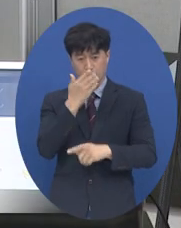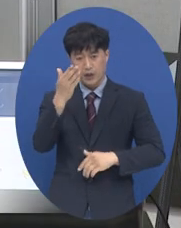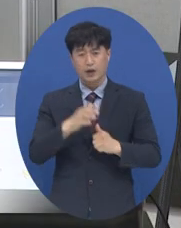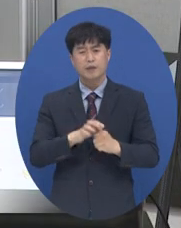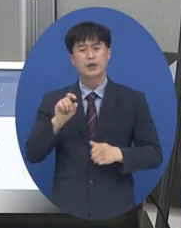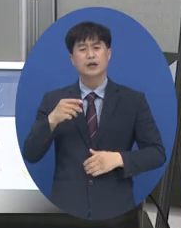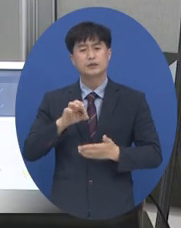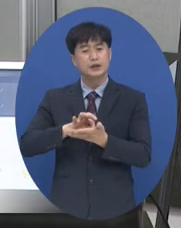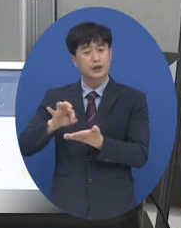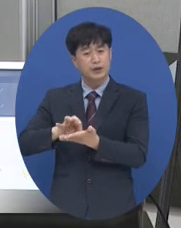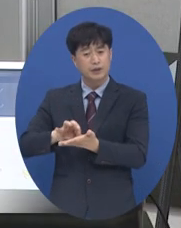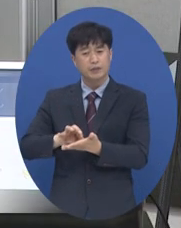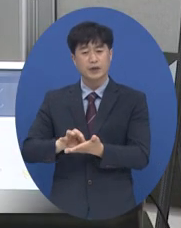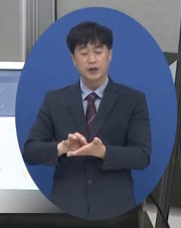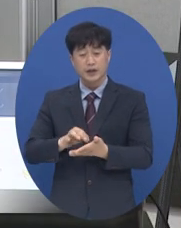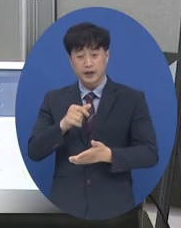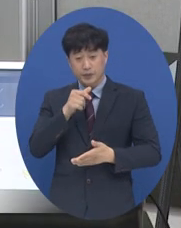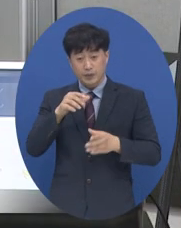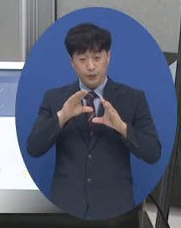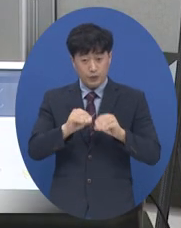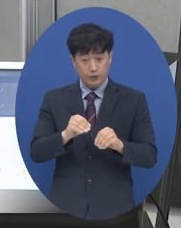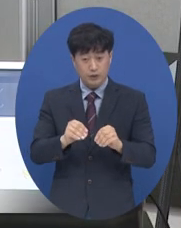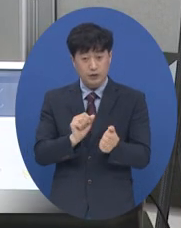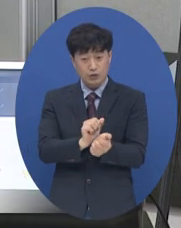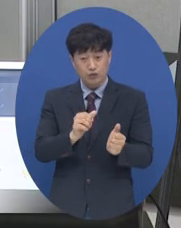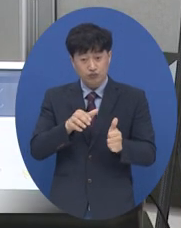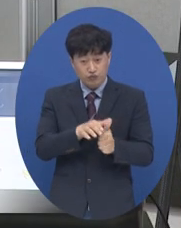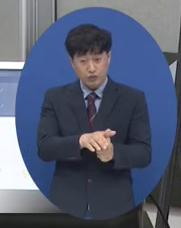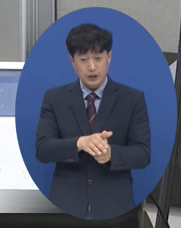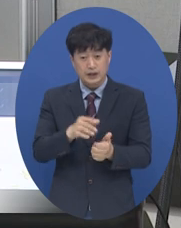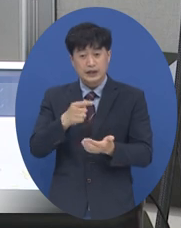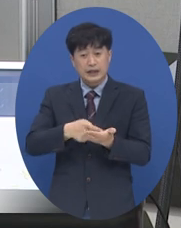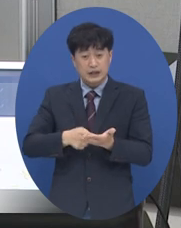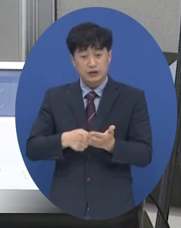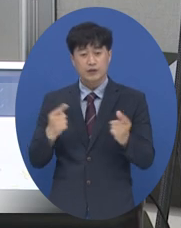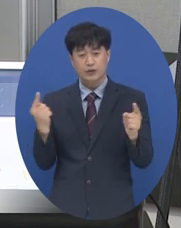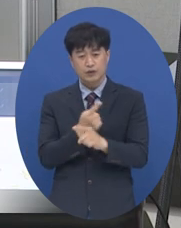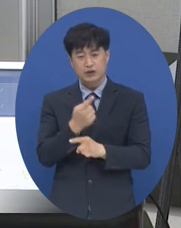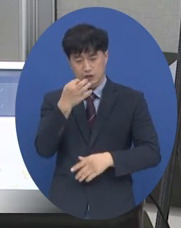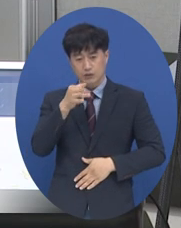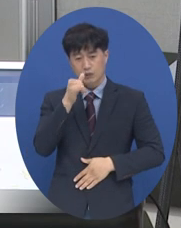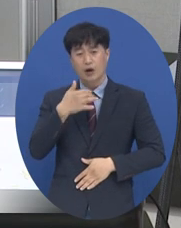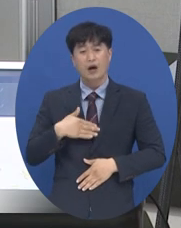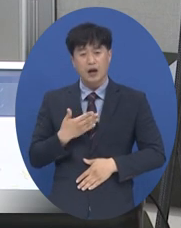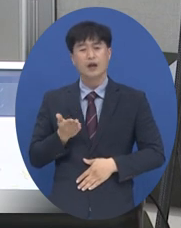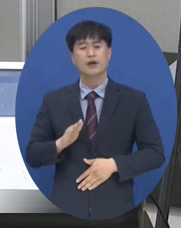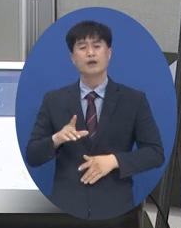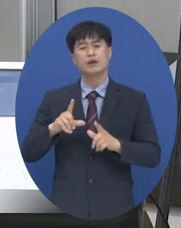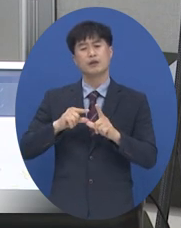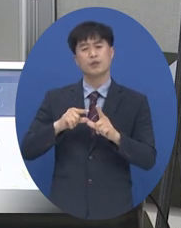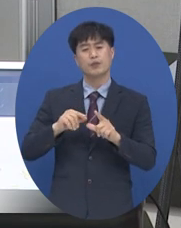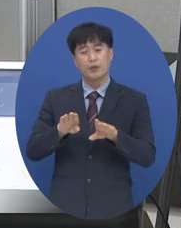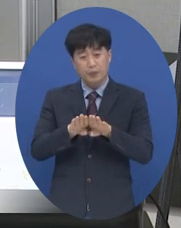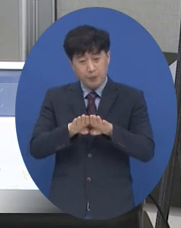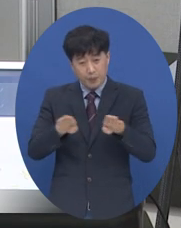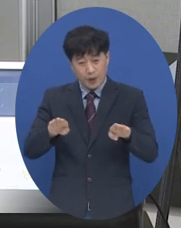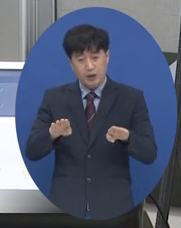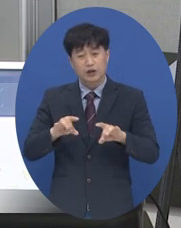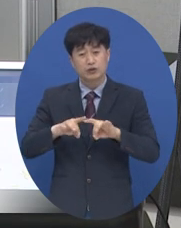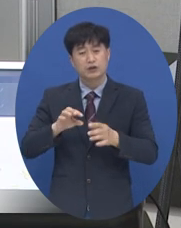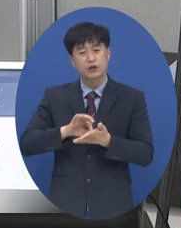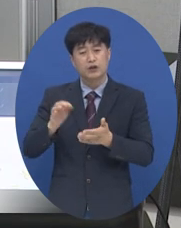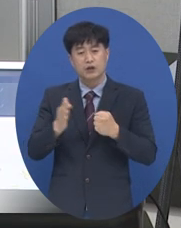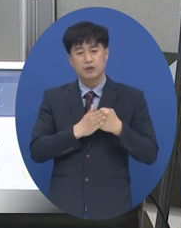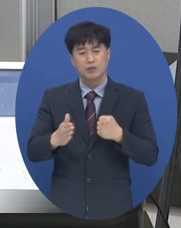플라즈마를 이용하면 그 지혈, 뭐 살균, 상처 치유가 효과적이라는 건 알려져 있었어요. 근데 대부분 평판 전극을